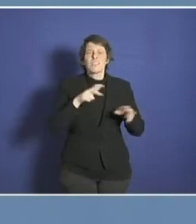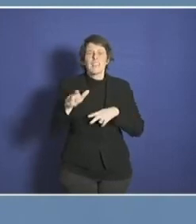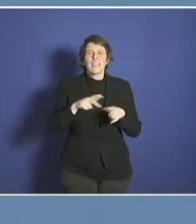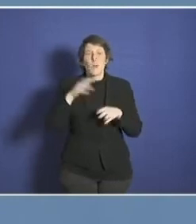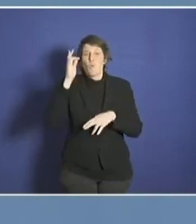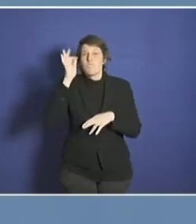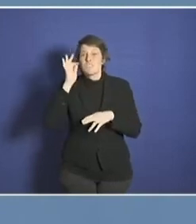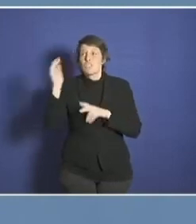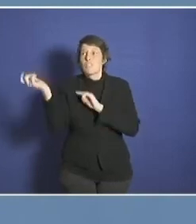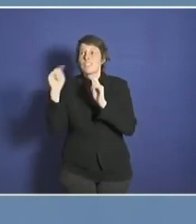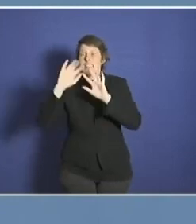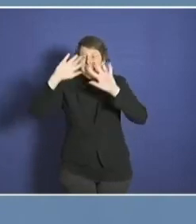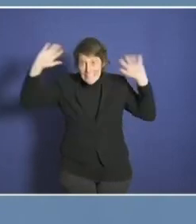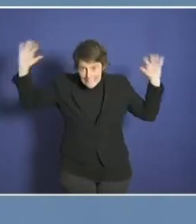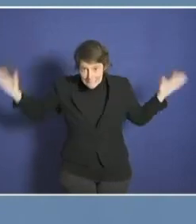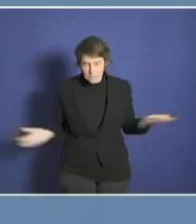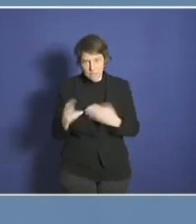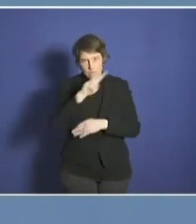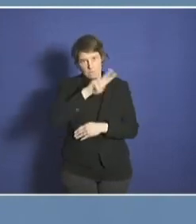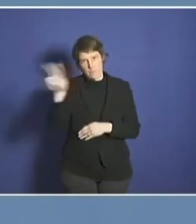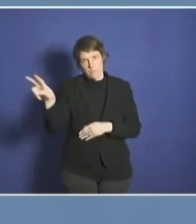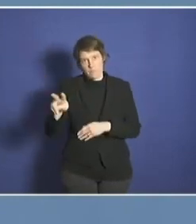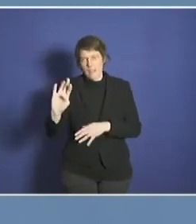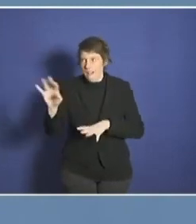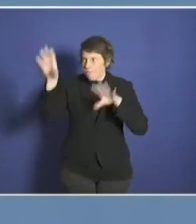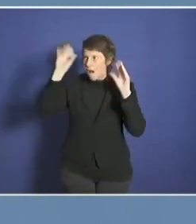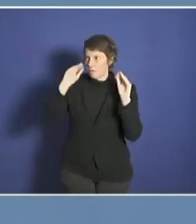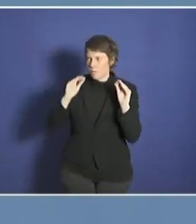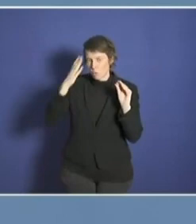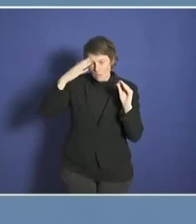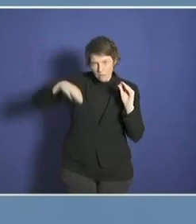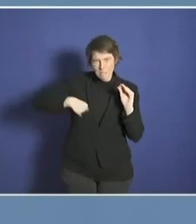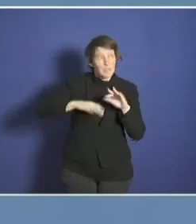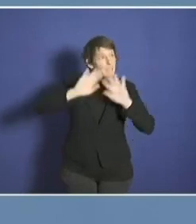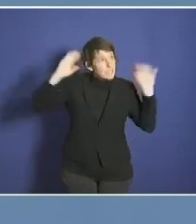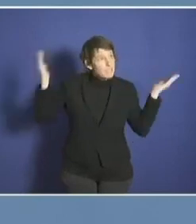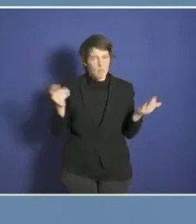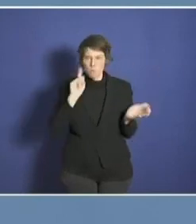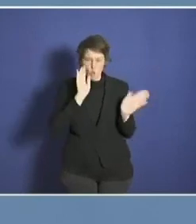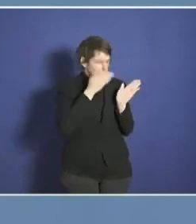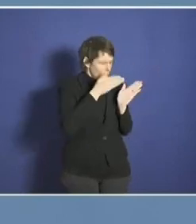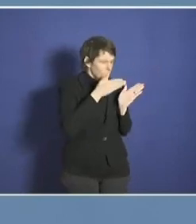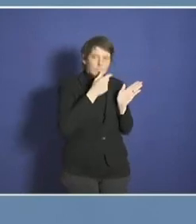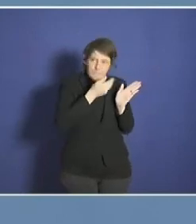Debatte in den Blick und nimmt sie auch wahr und zur Kenntnis. Und